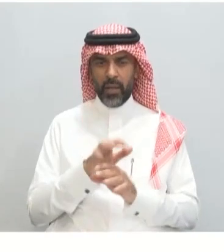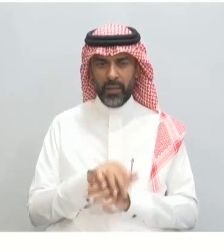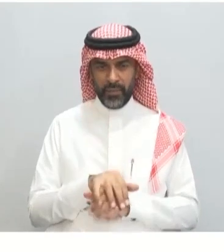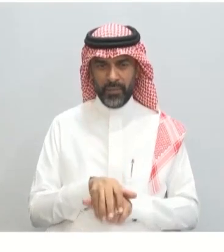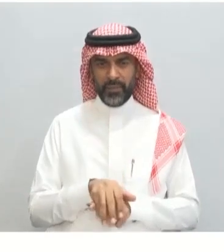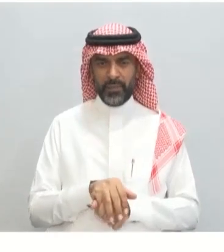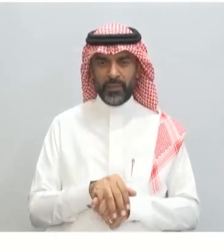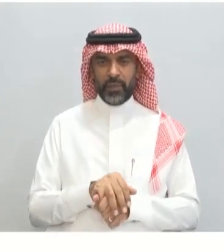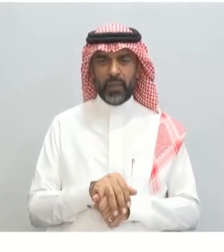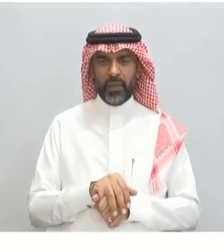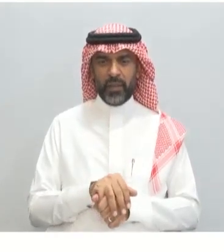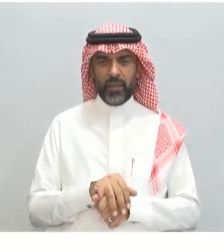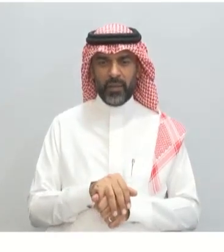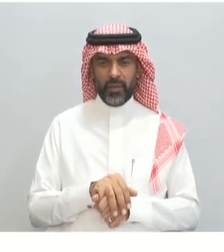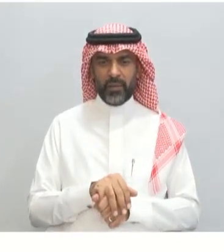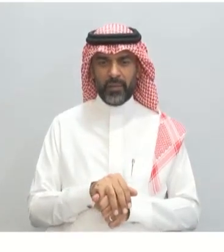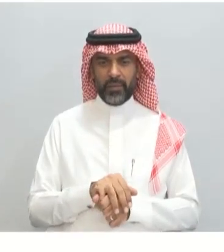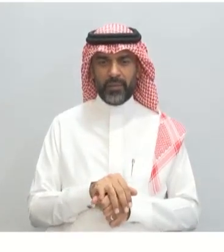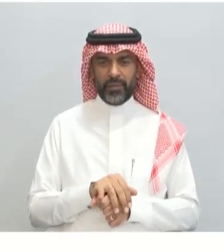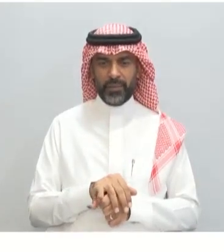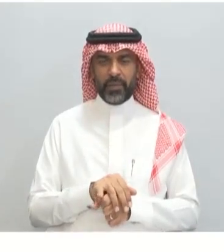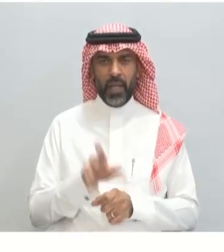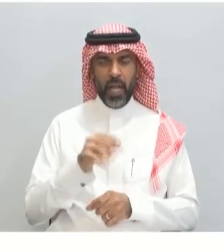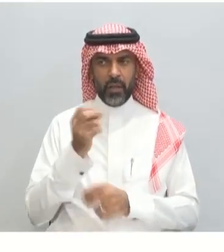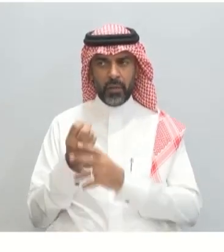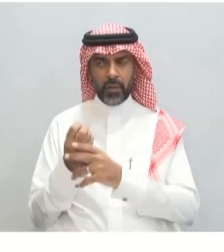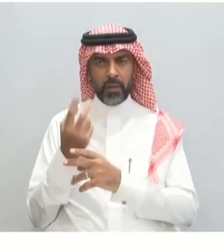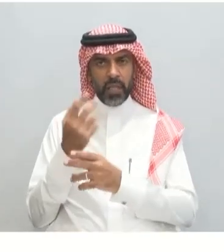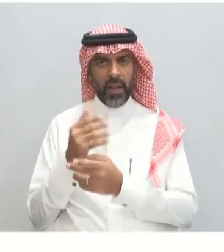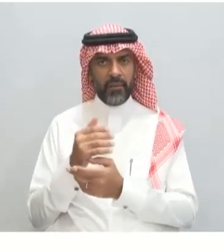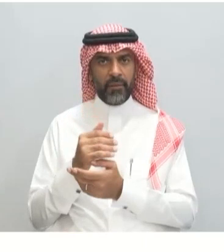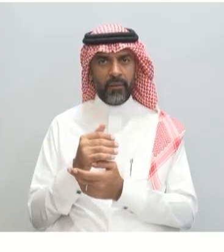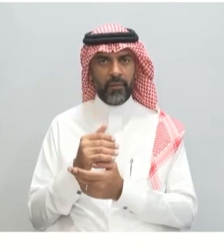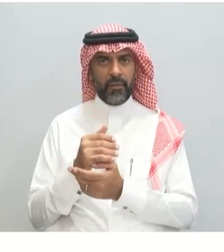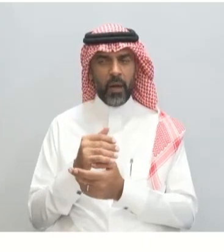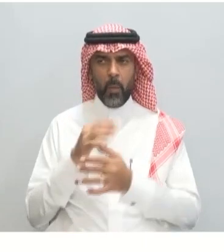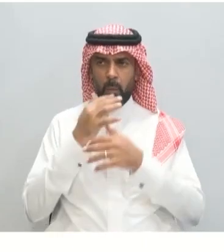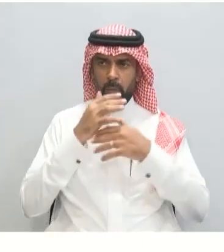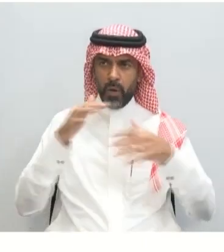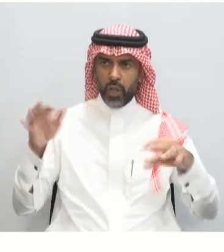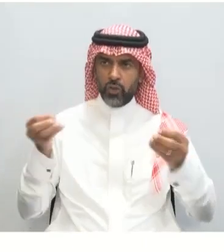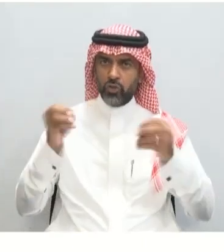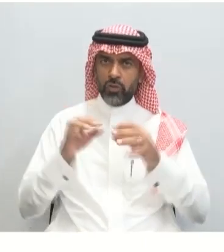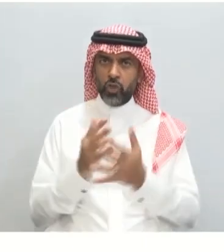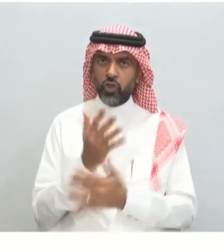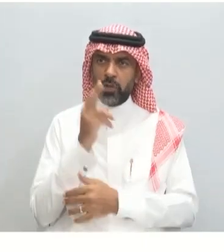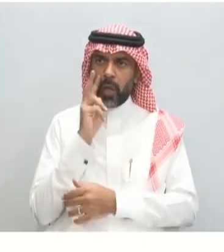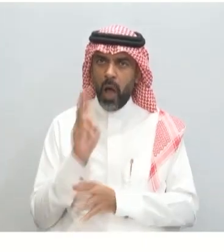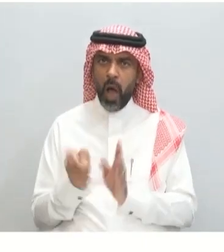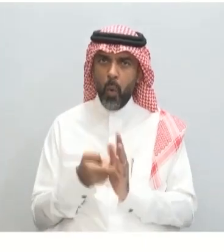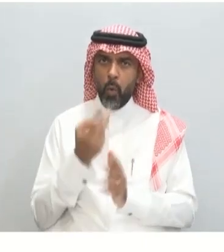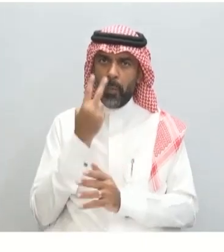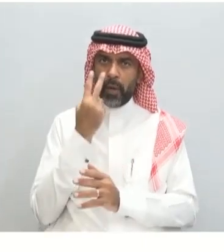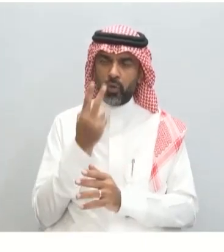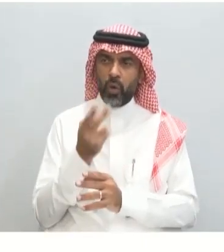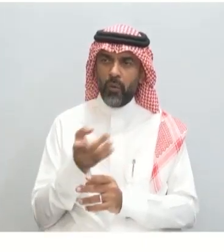وغيرها ايضا اكتشافهم ل المحيطات وال